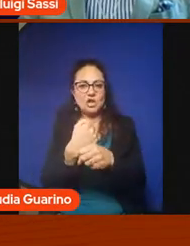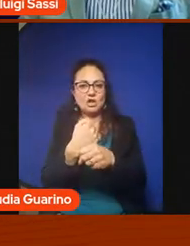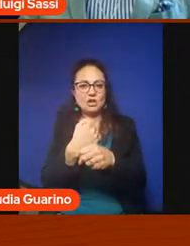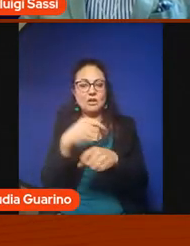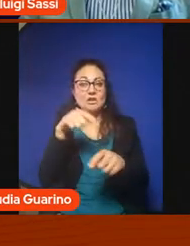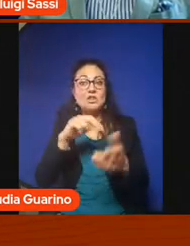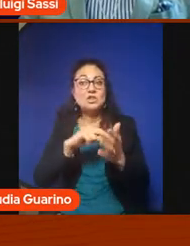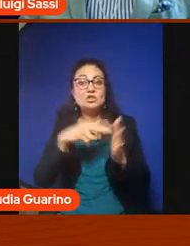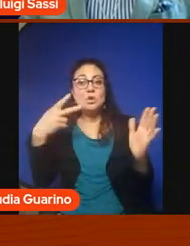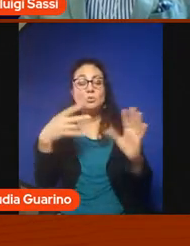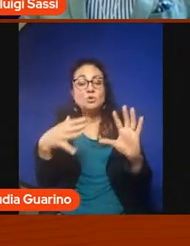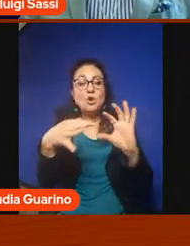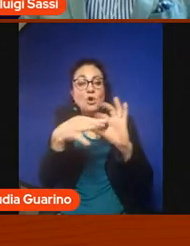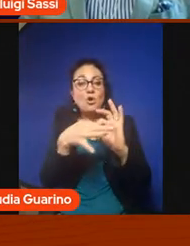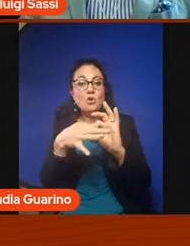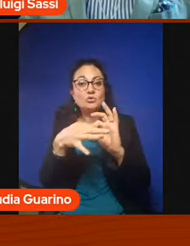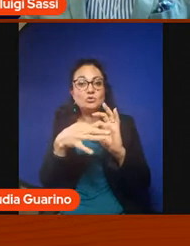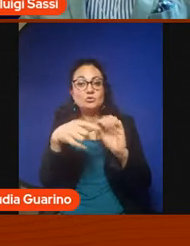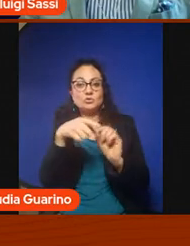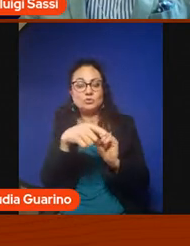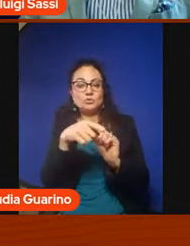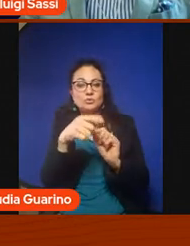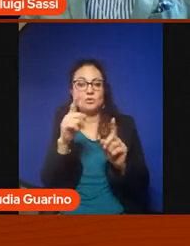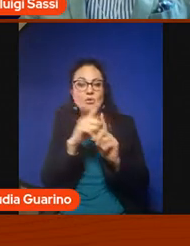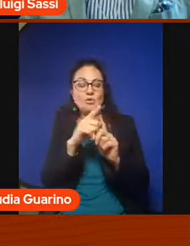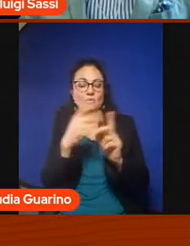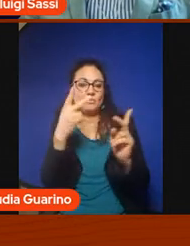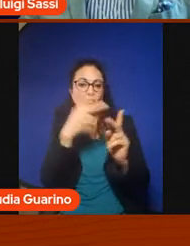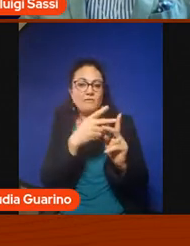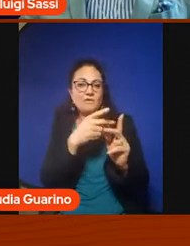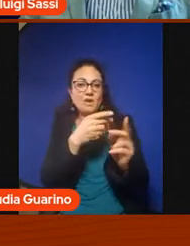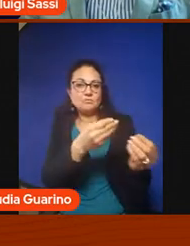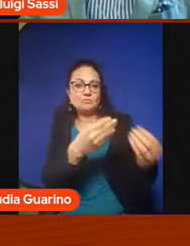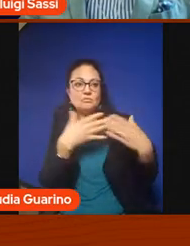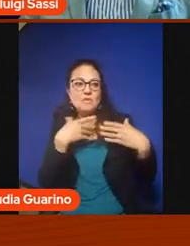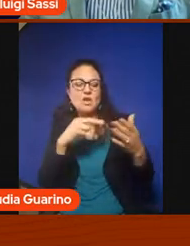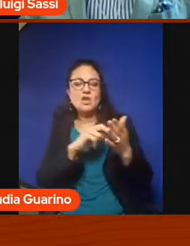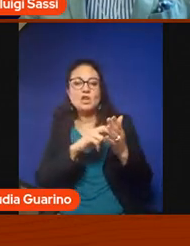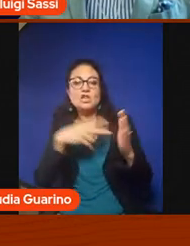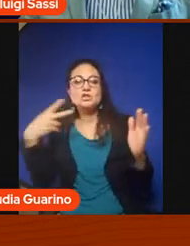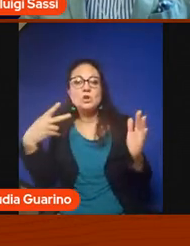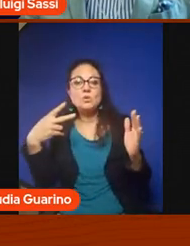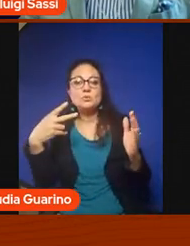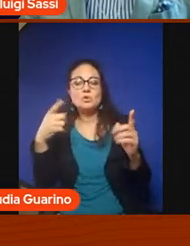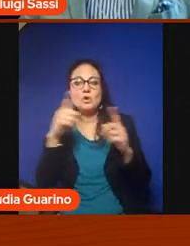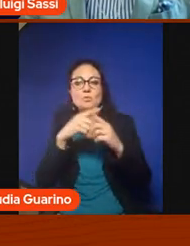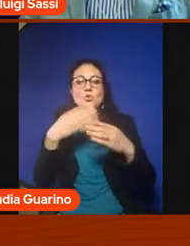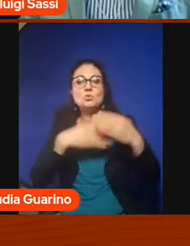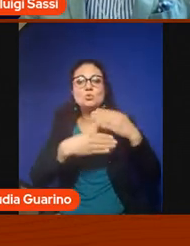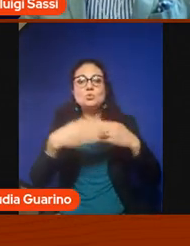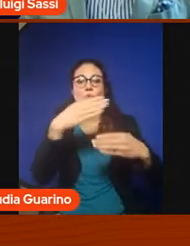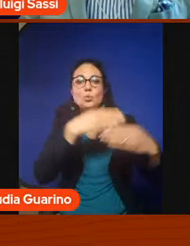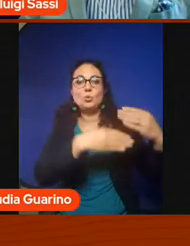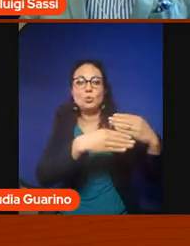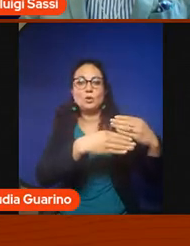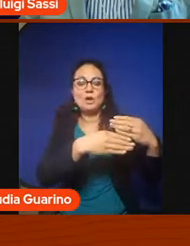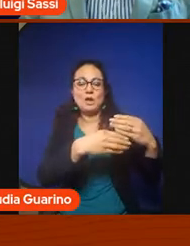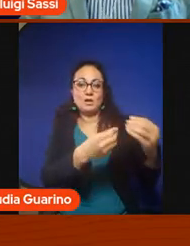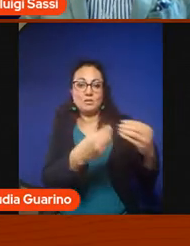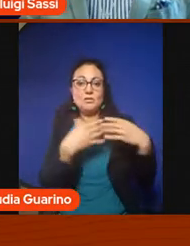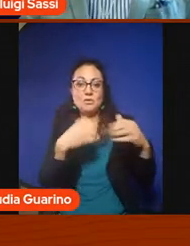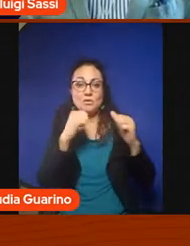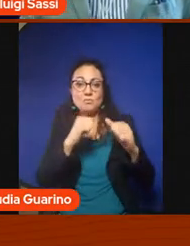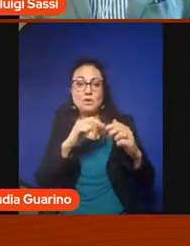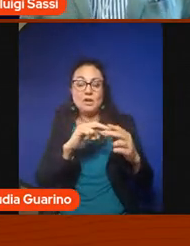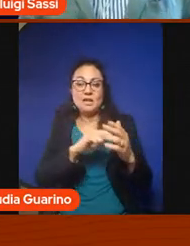problemi congiunturali è un catalista per le soluzioni strutturali dei limiti anteriori. Non dico